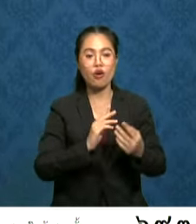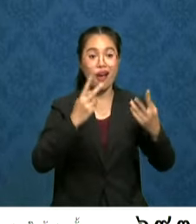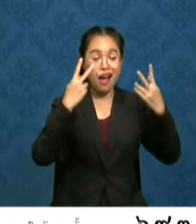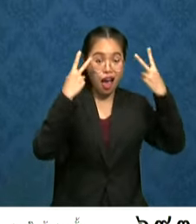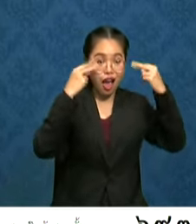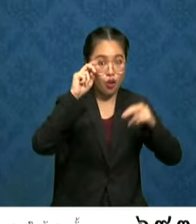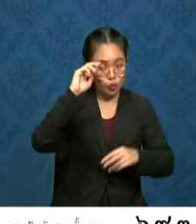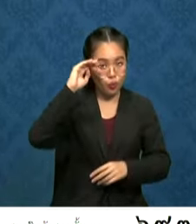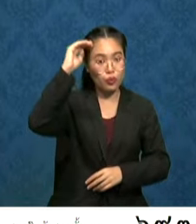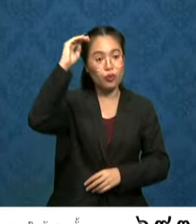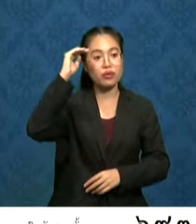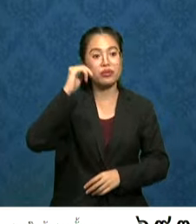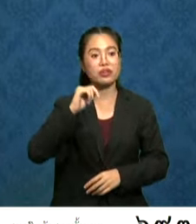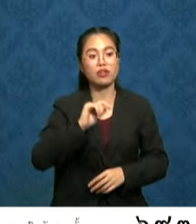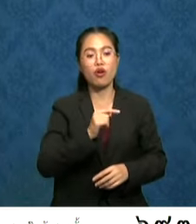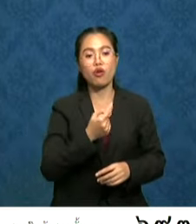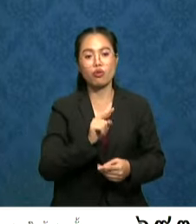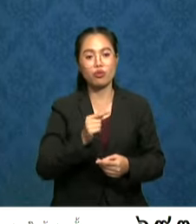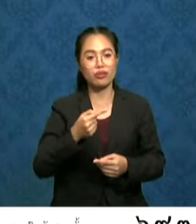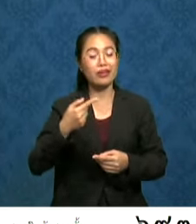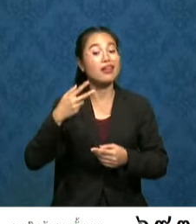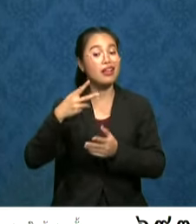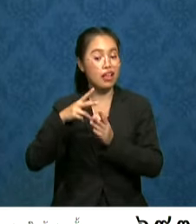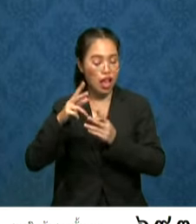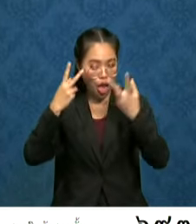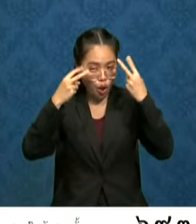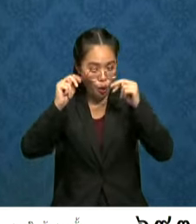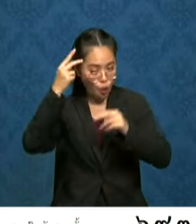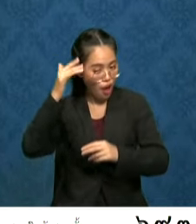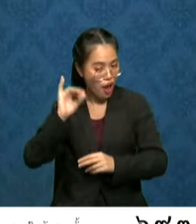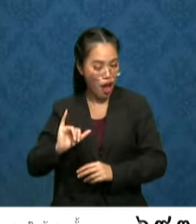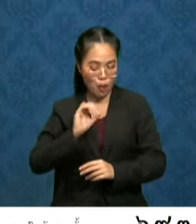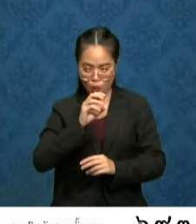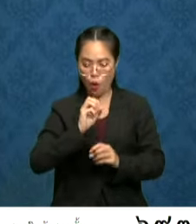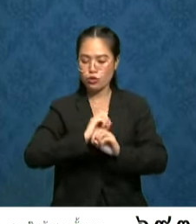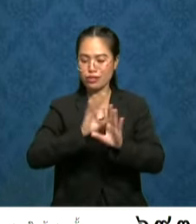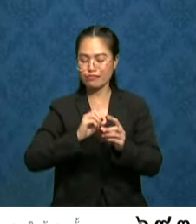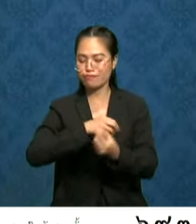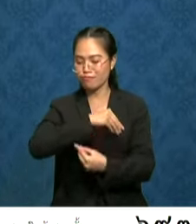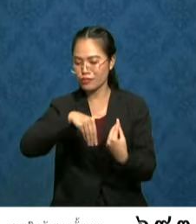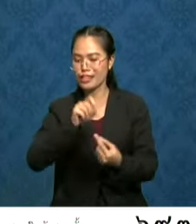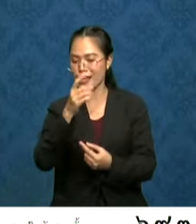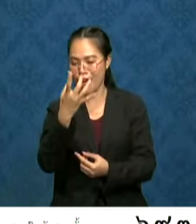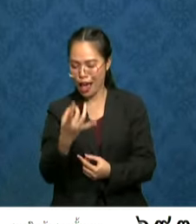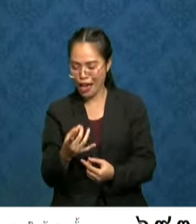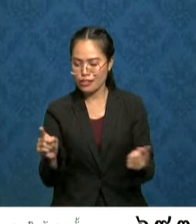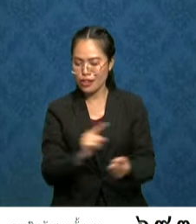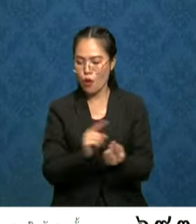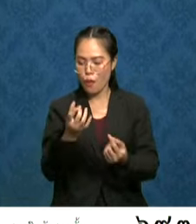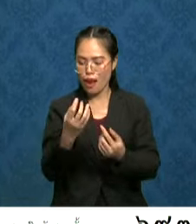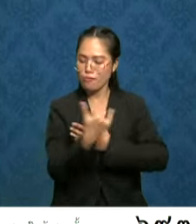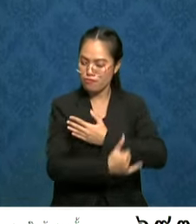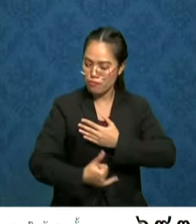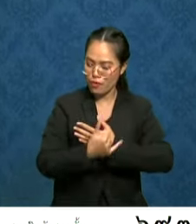จะกว้างละลอยมากมาเกินไปของคุณยิ่งลักษณ์เนี่ยบอกชัดว่าเศรษฐกิจจะเป็นอย่างไรสังคมจะเป็นอย่างไรและความสัมพันธ์ระหว่าง